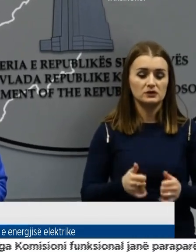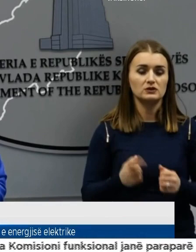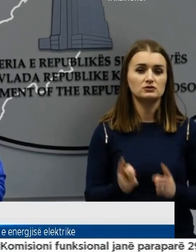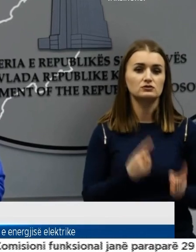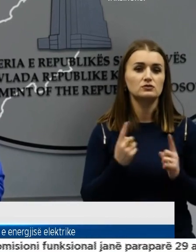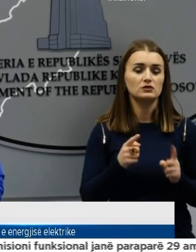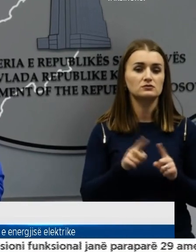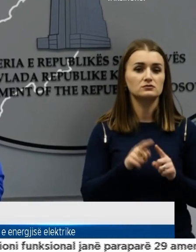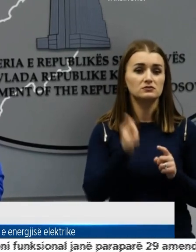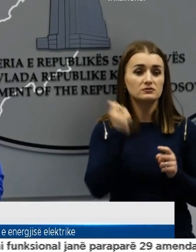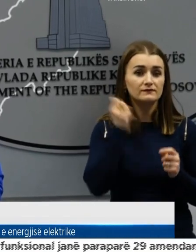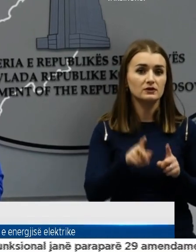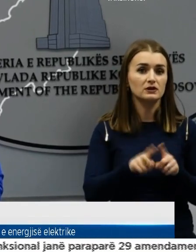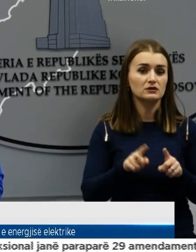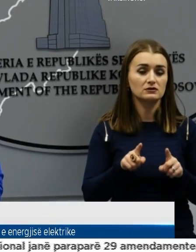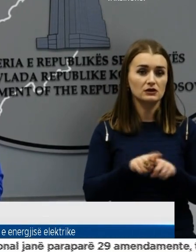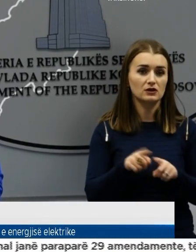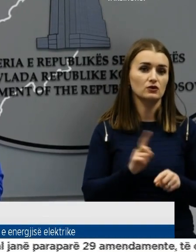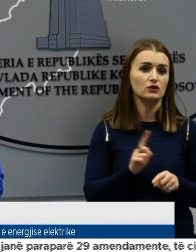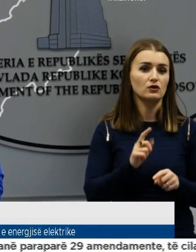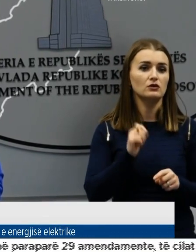ditës. Edhe